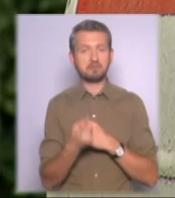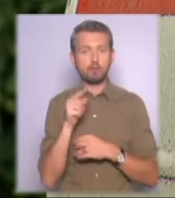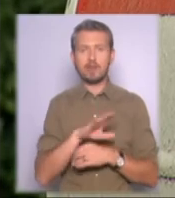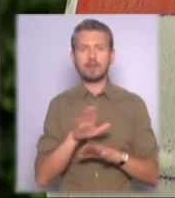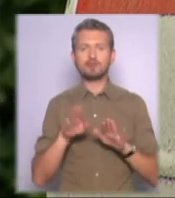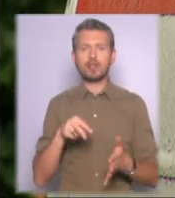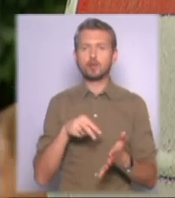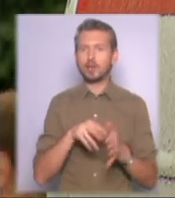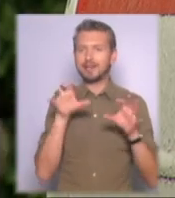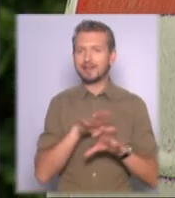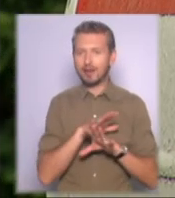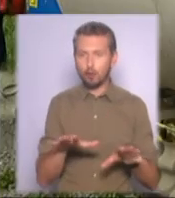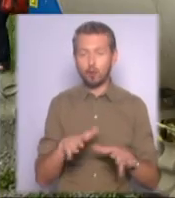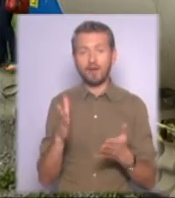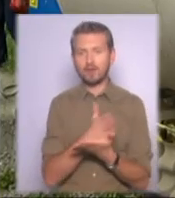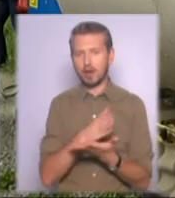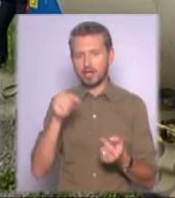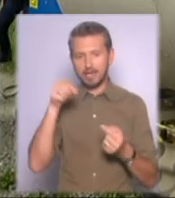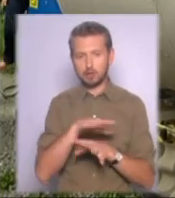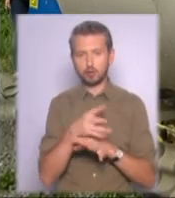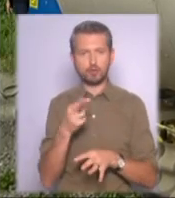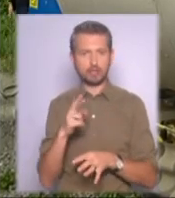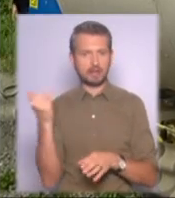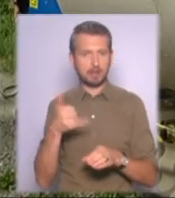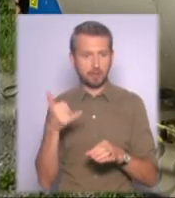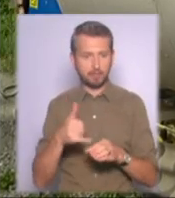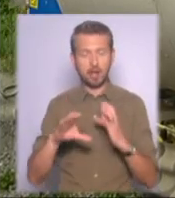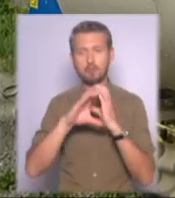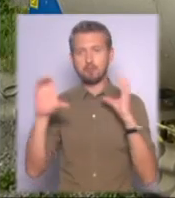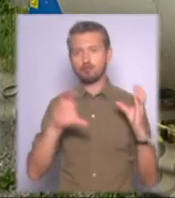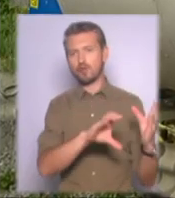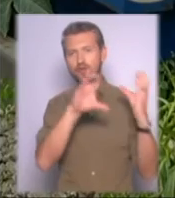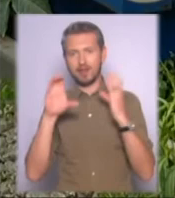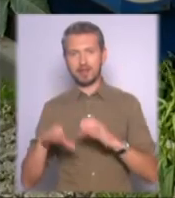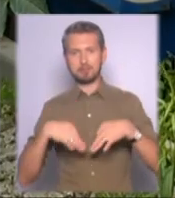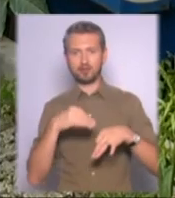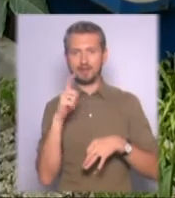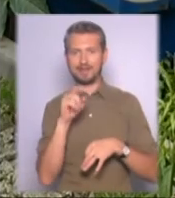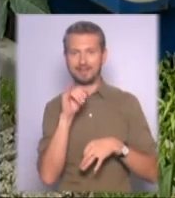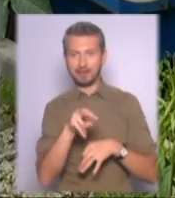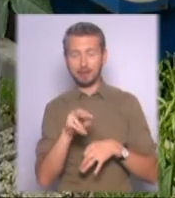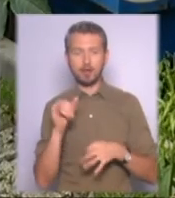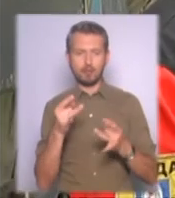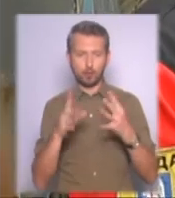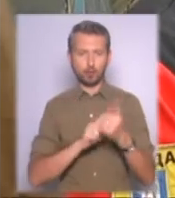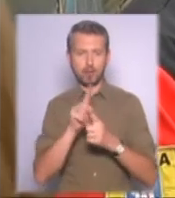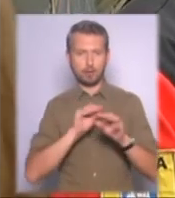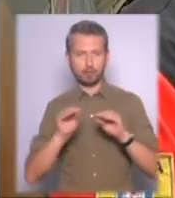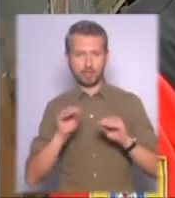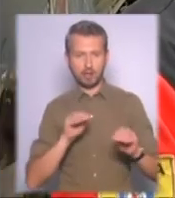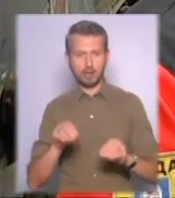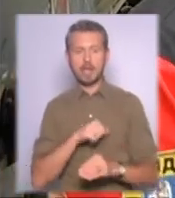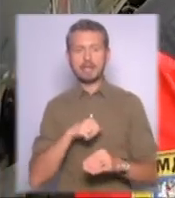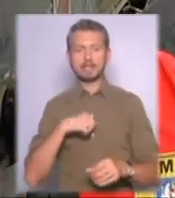стоїть незаконно, а й взагалі не пристосована для заправки. Бочку зняли з машини ЗІЛ, яка транспортує газ, та просто переобладнали.